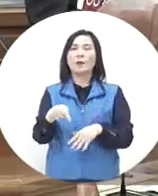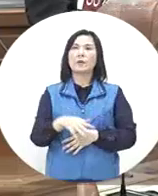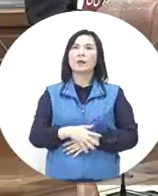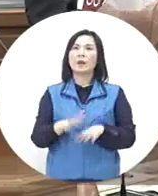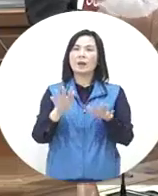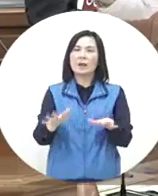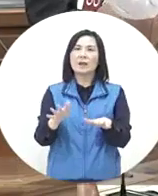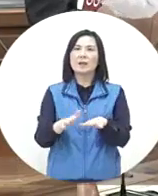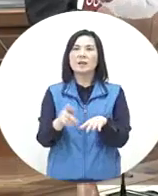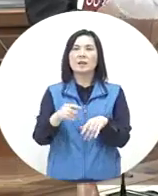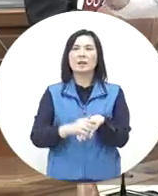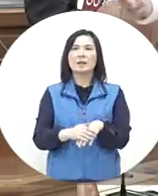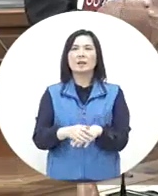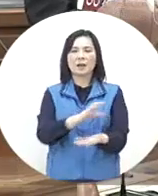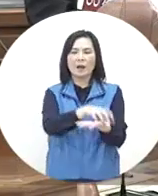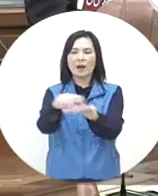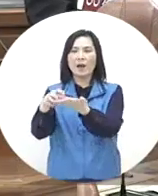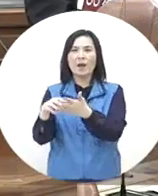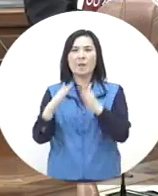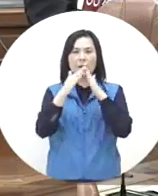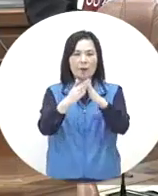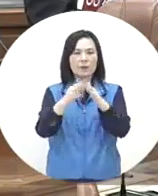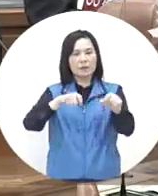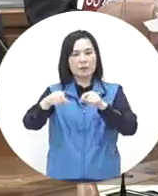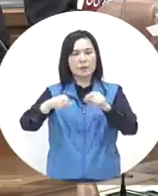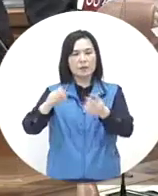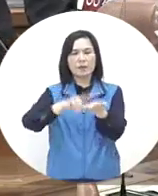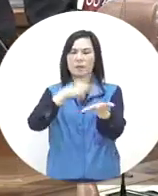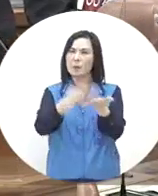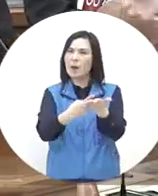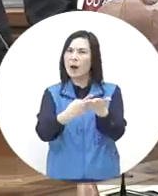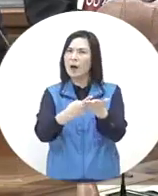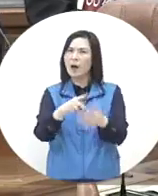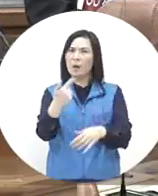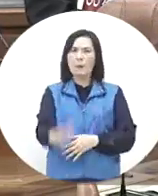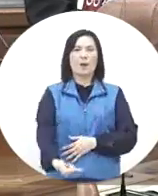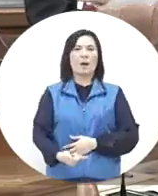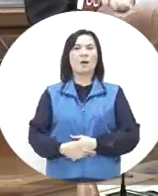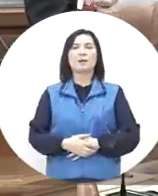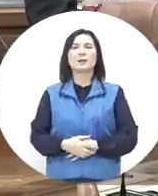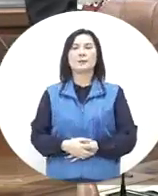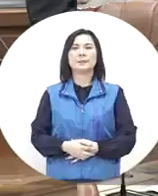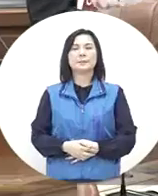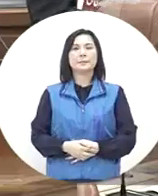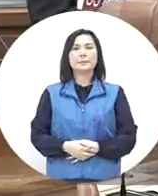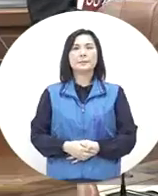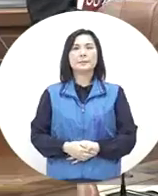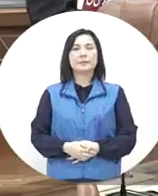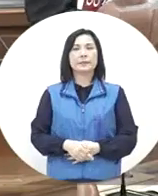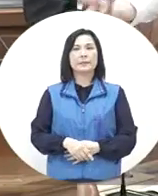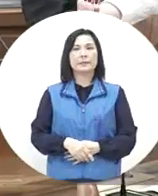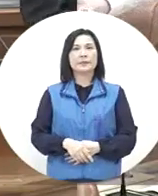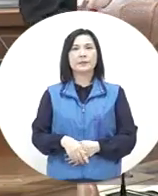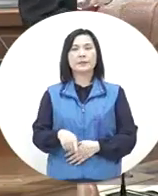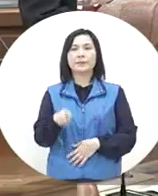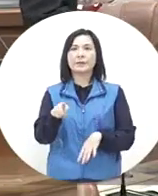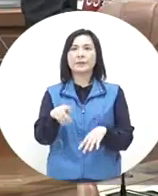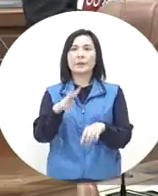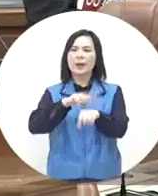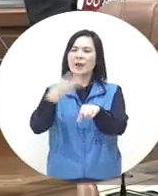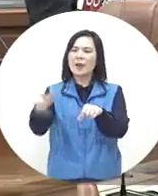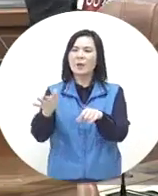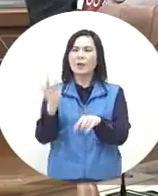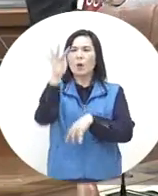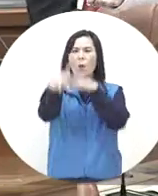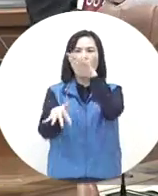办理什么都市计划变更作业，这会上班无？这 安尼啦， 这对咱来讲，这一年淡水遐侪人去齁，